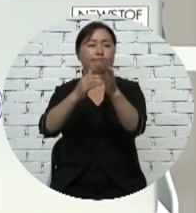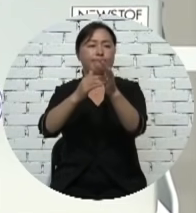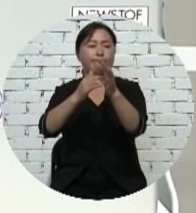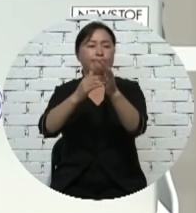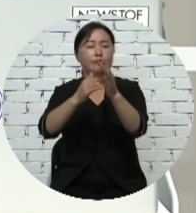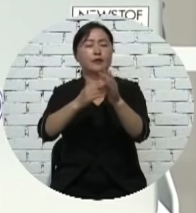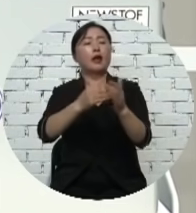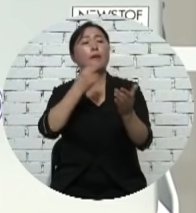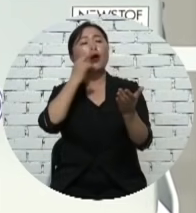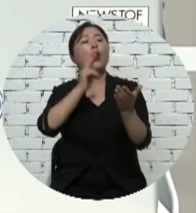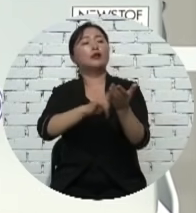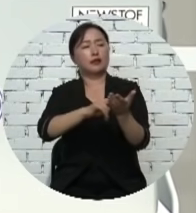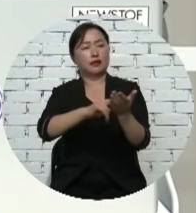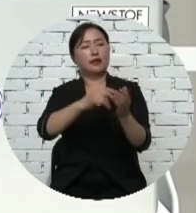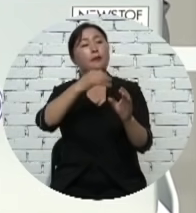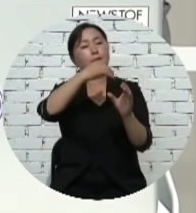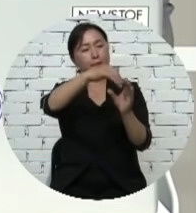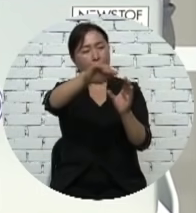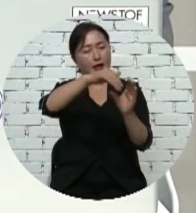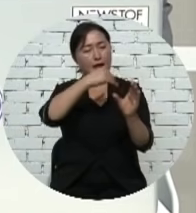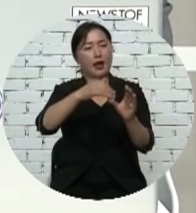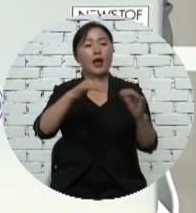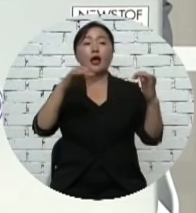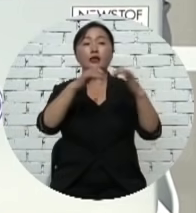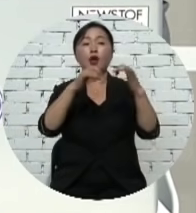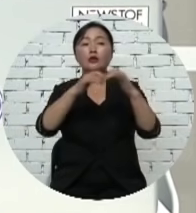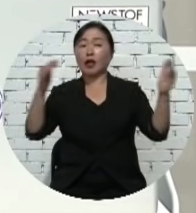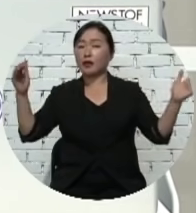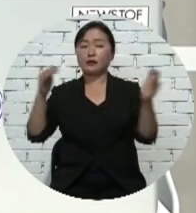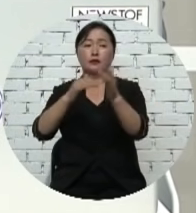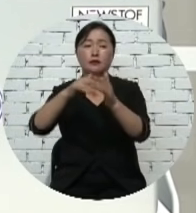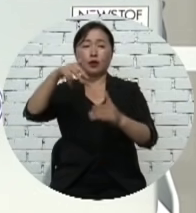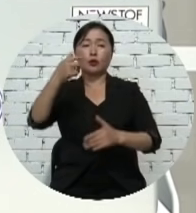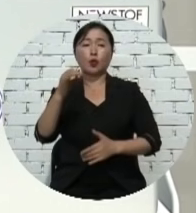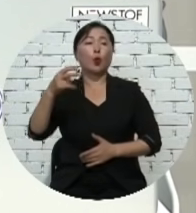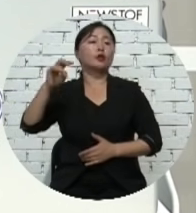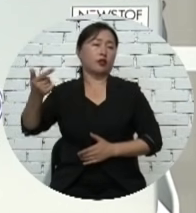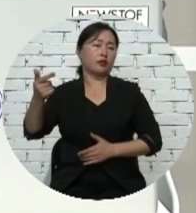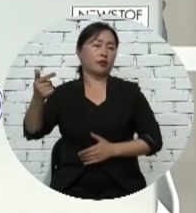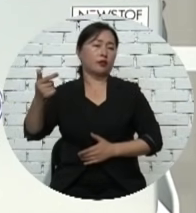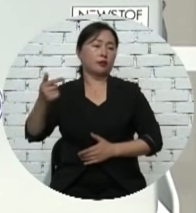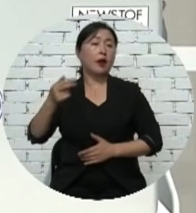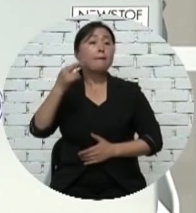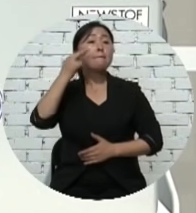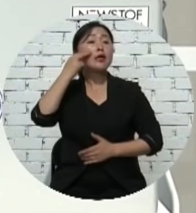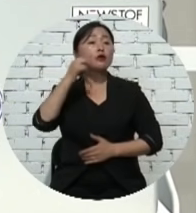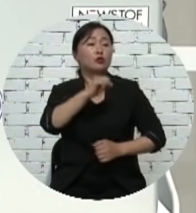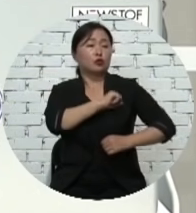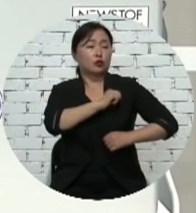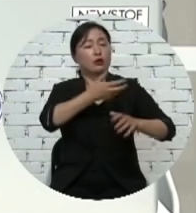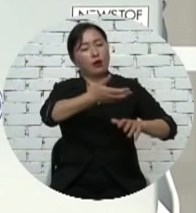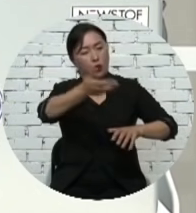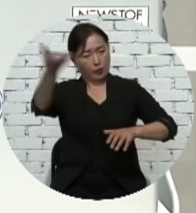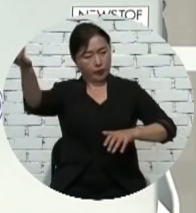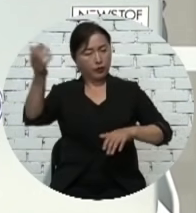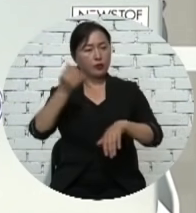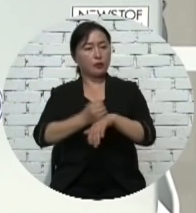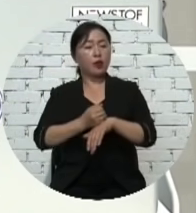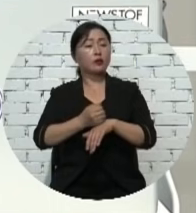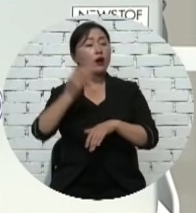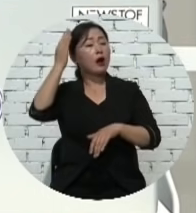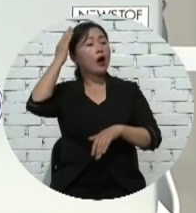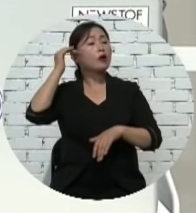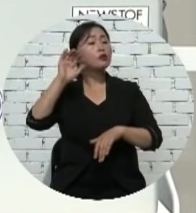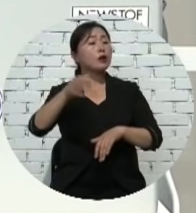메일로 보내고 종전 선언을 하면 미군 철수를 주장할 것이고 미군 철수를 주장하면은 당신들은 한국에서